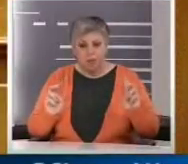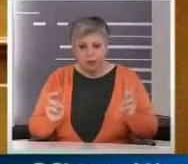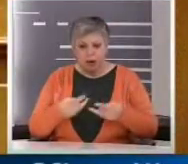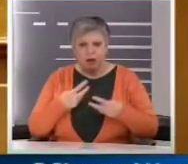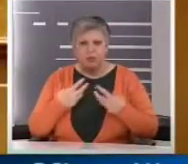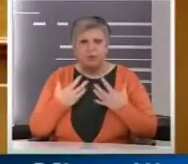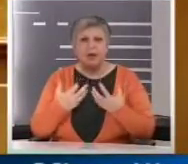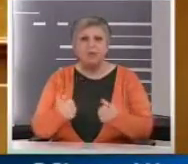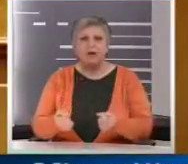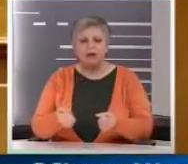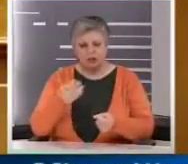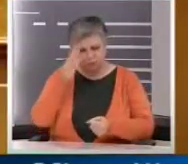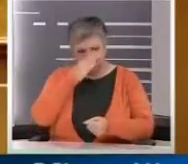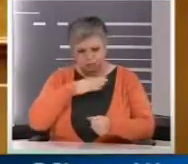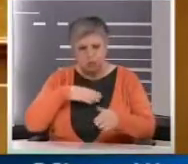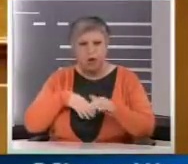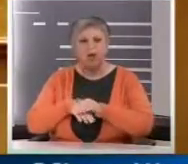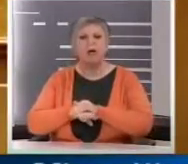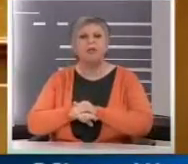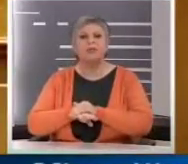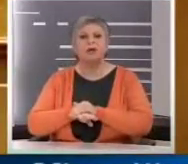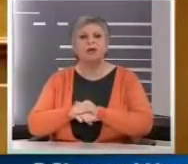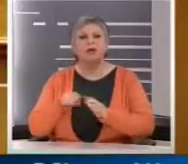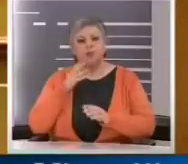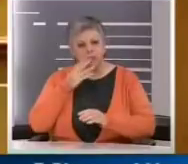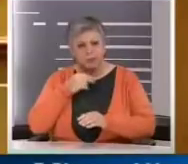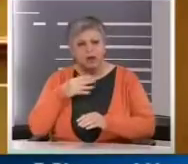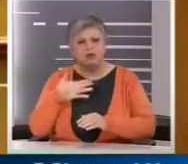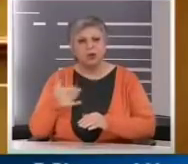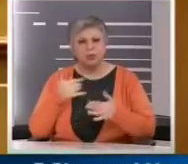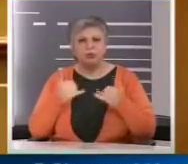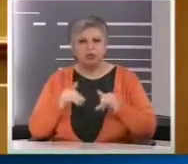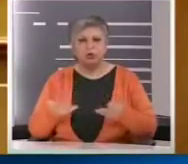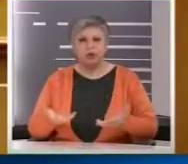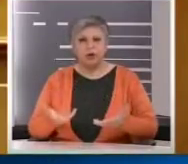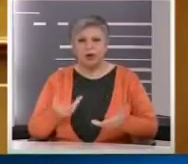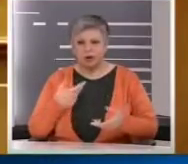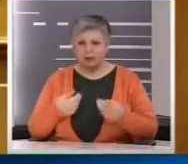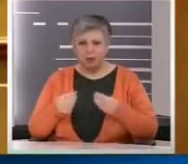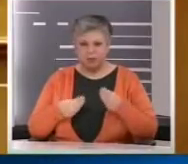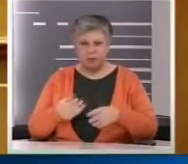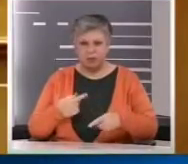Λοιπόν, για πρώτη φορά, μάλλον, όχι, έχω χρόνο, βλέπω. Λοιπόν,